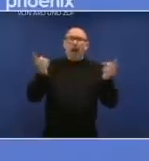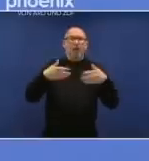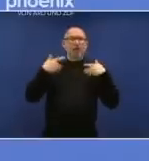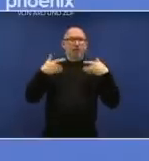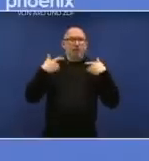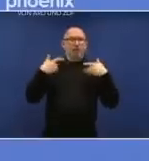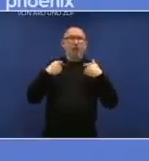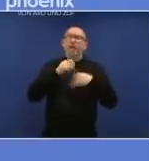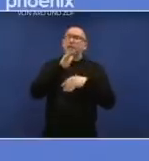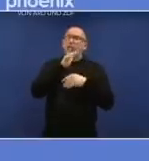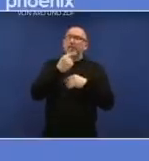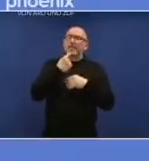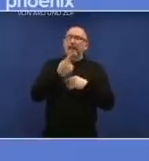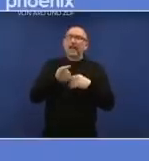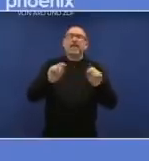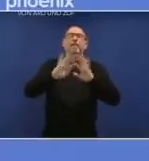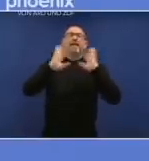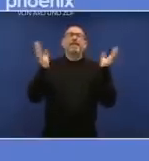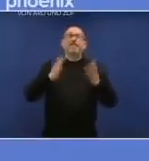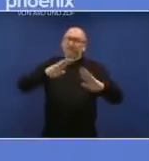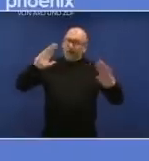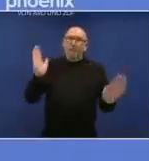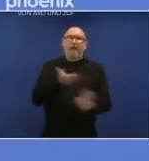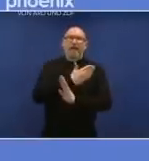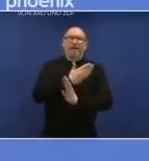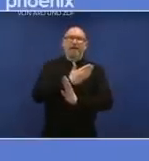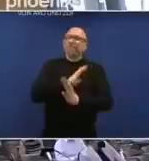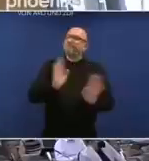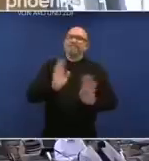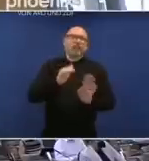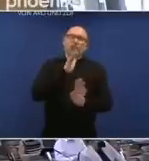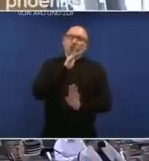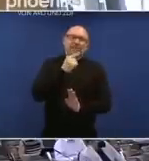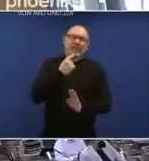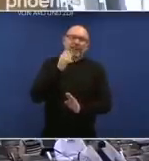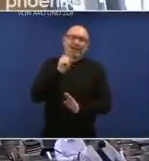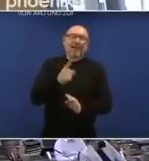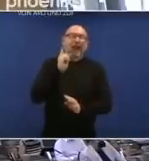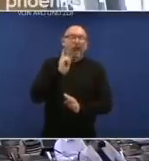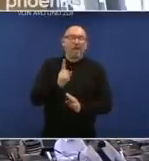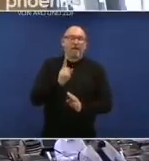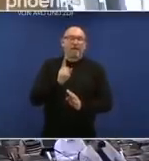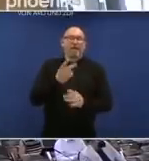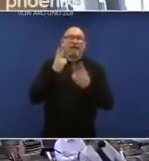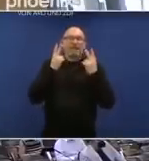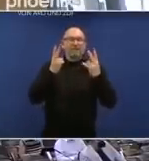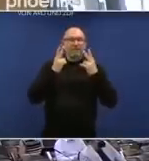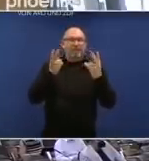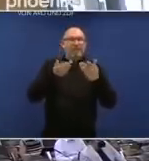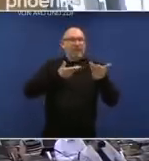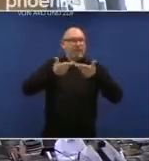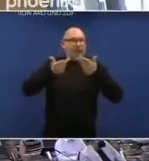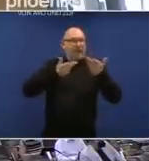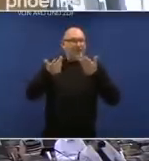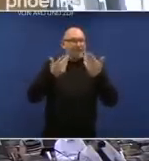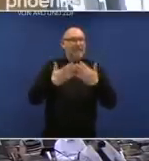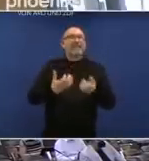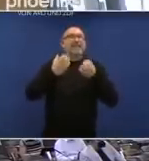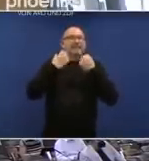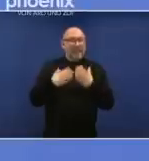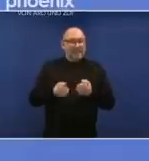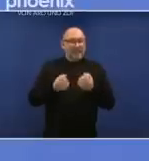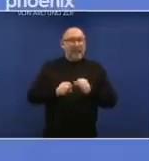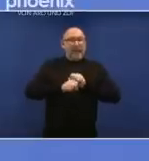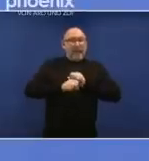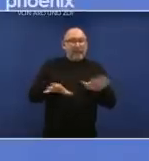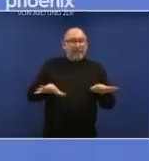noch nicht sagen können, dass die Pandemie vorbei ist, ist es wichtig, darüber zu beraten, ob diese Feststellung einer